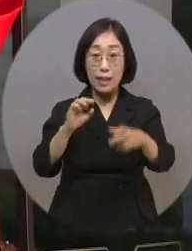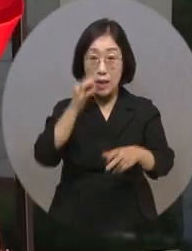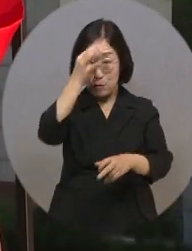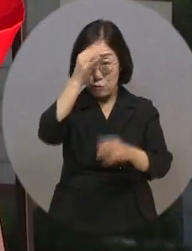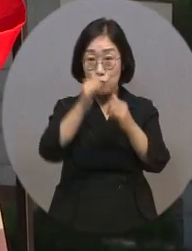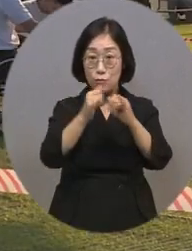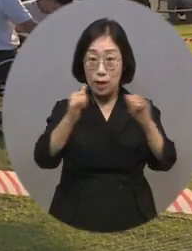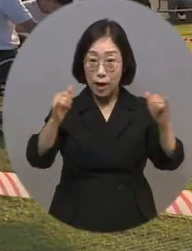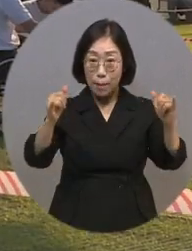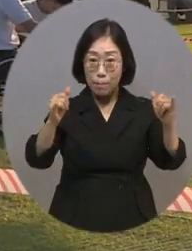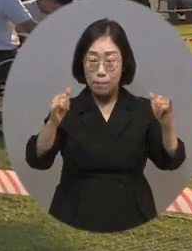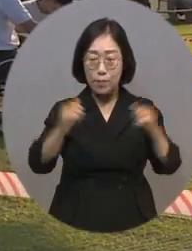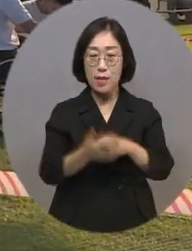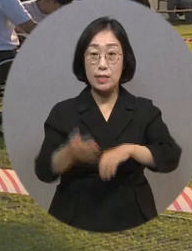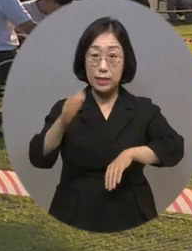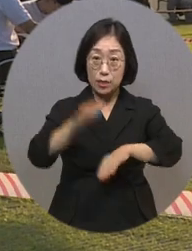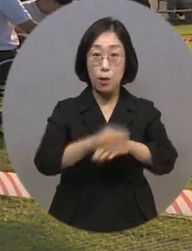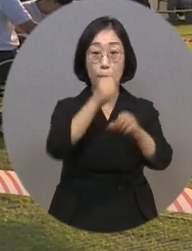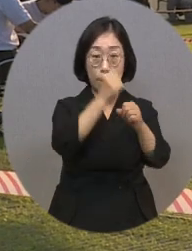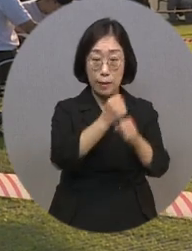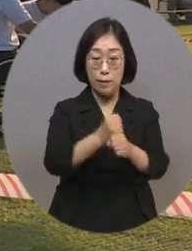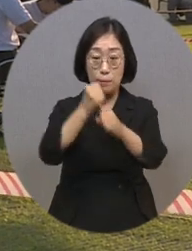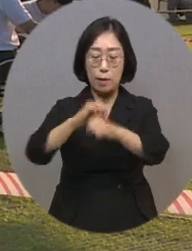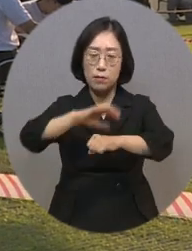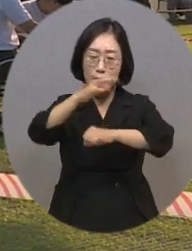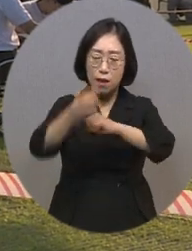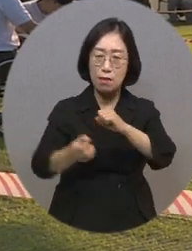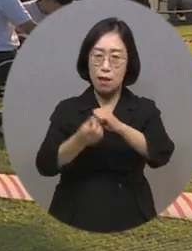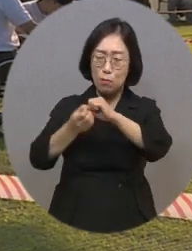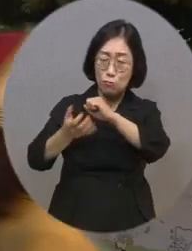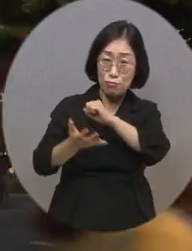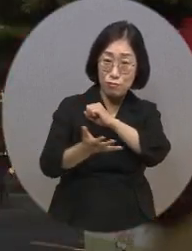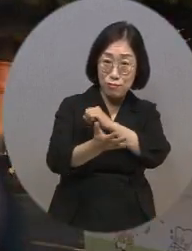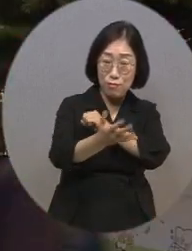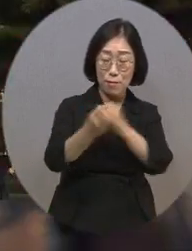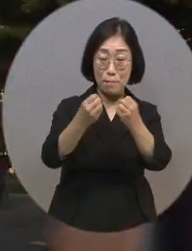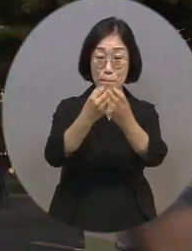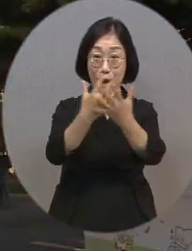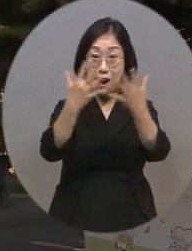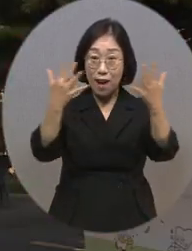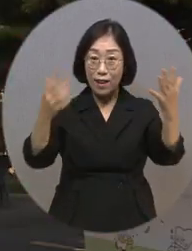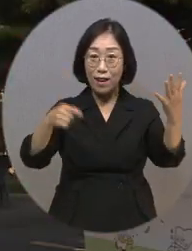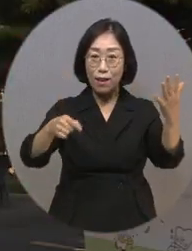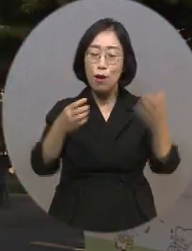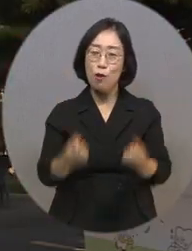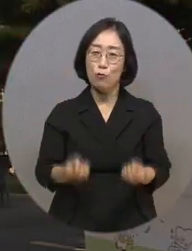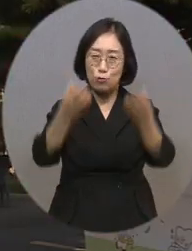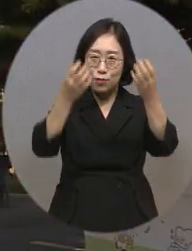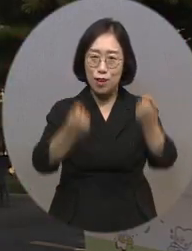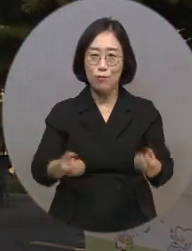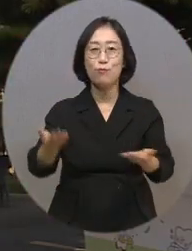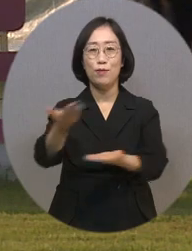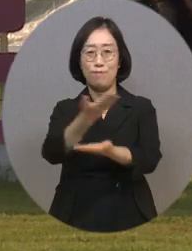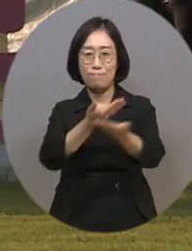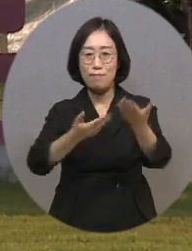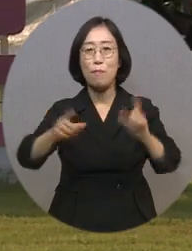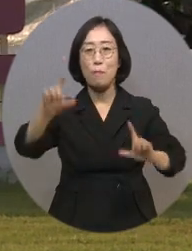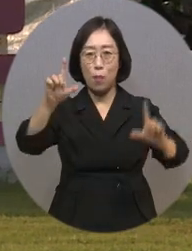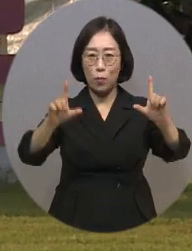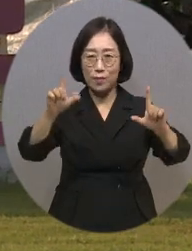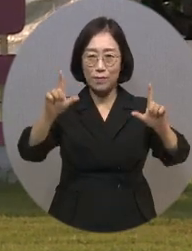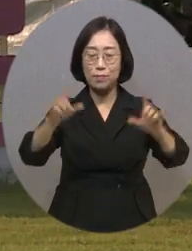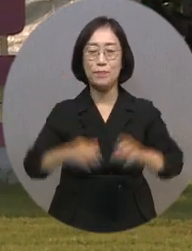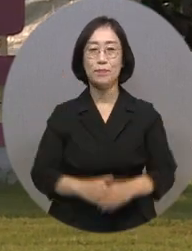장애예술인들이 주인공이 되어 예술로 세상을 비추는 모습은 모두가 빛나는 축제의 장이 되는데 기여했습니다.